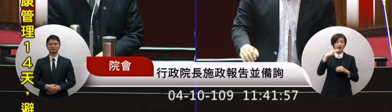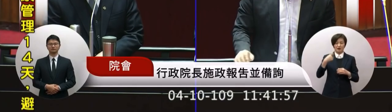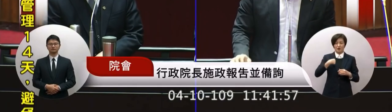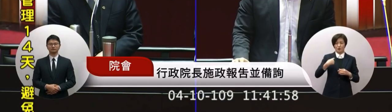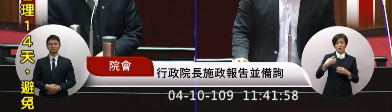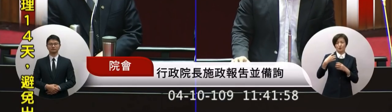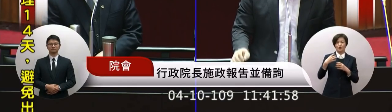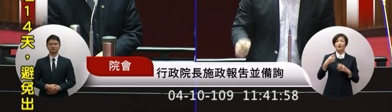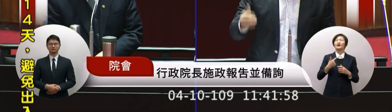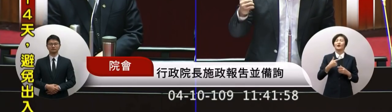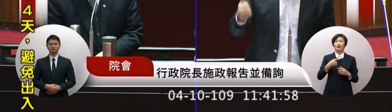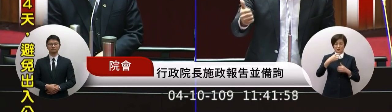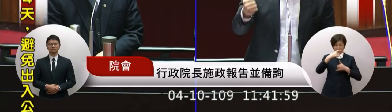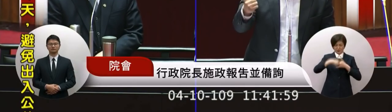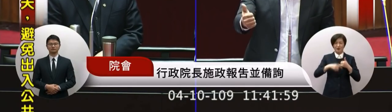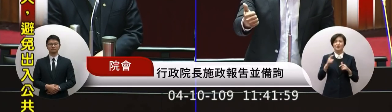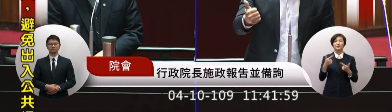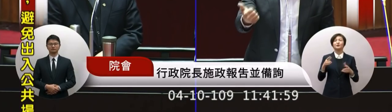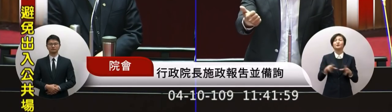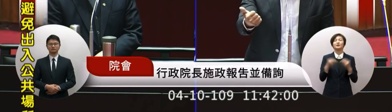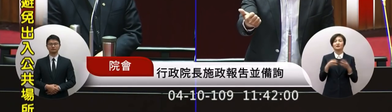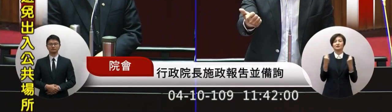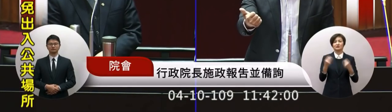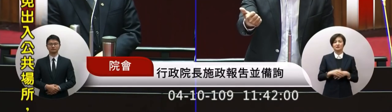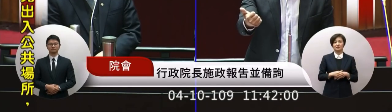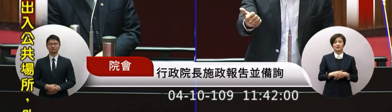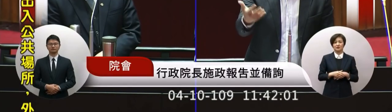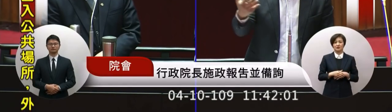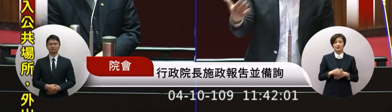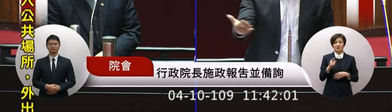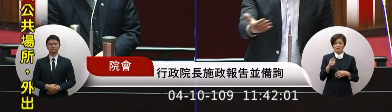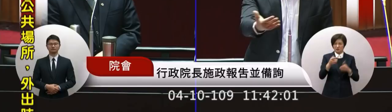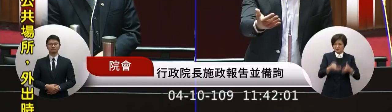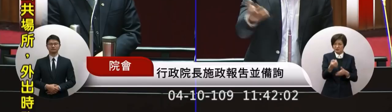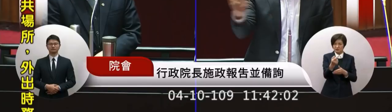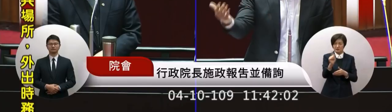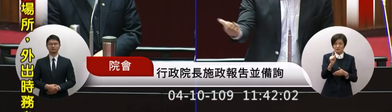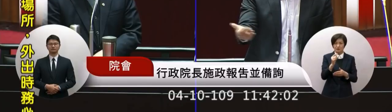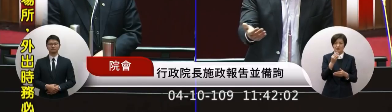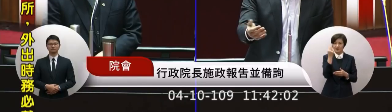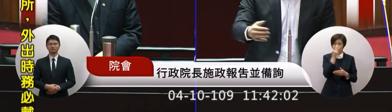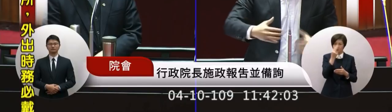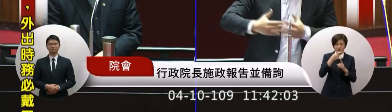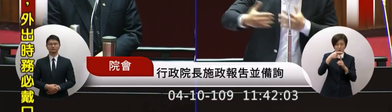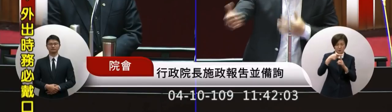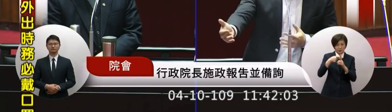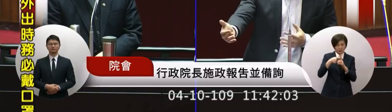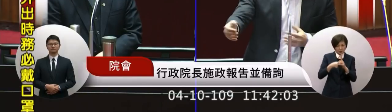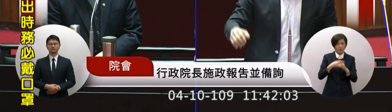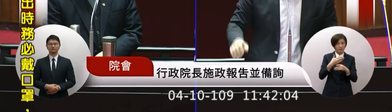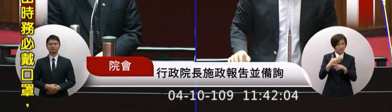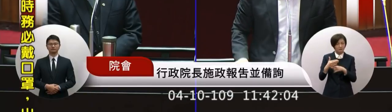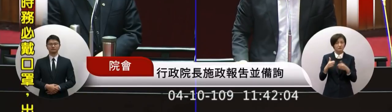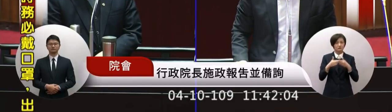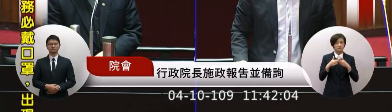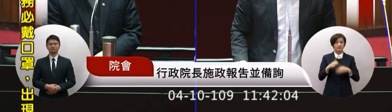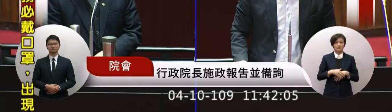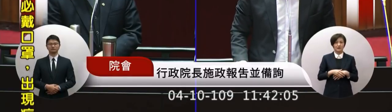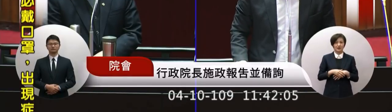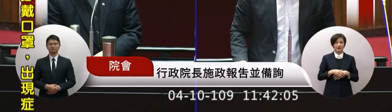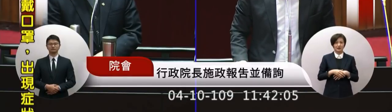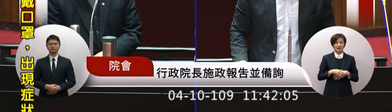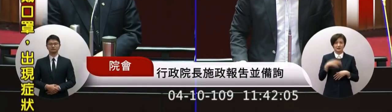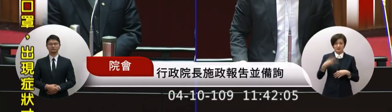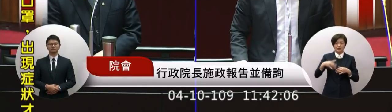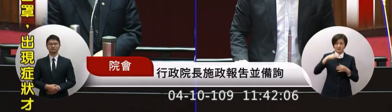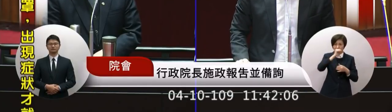题能继续推上，这对着风险的分散，包括少年人，包括厝价，包括区域的平原发展，其